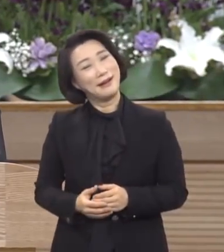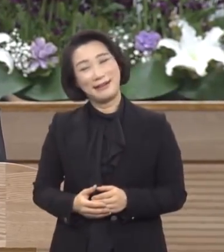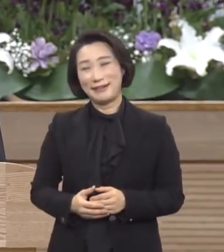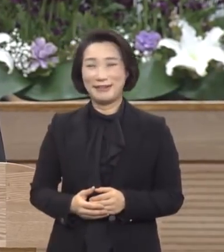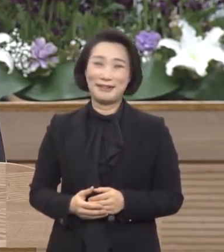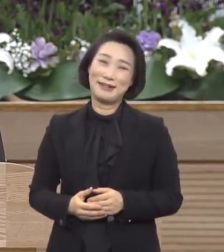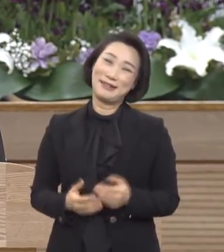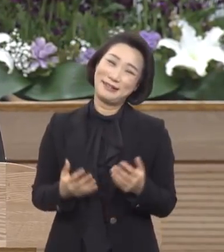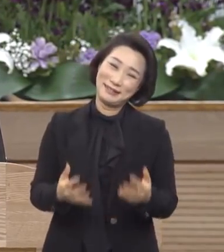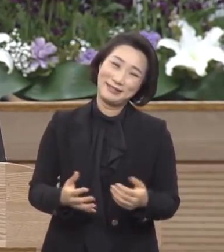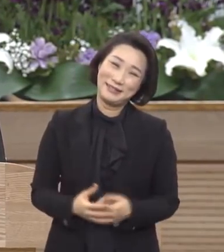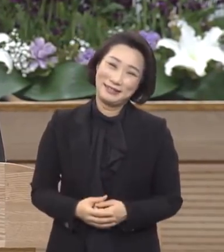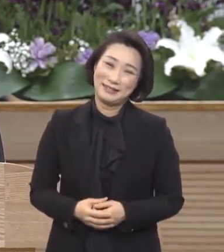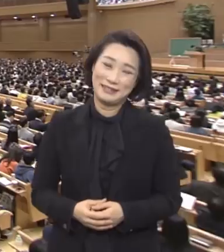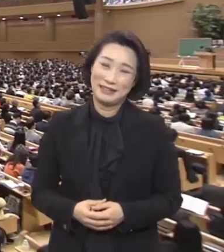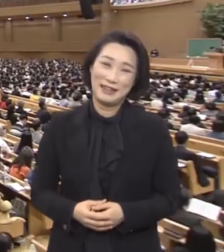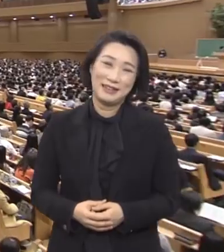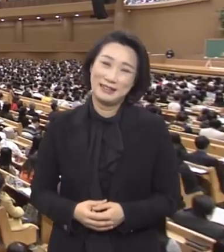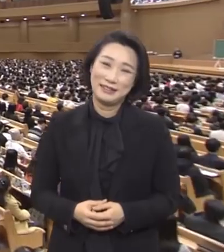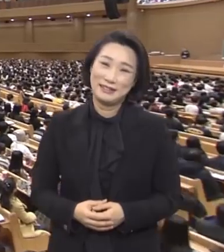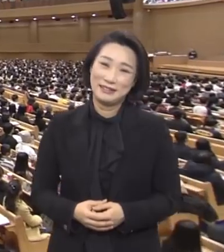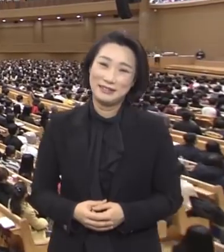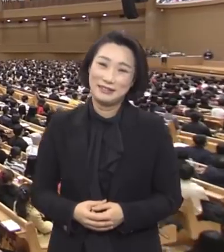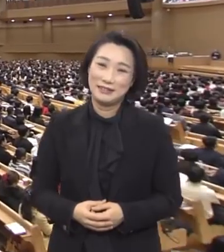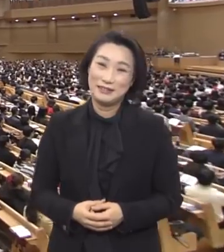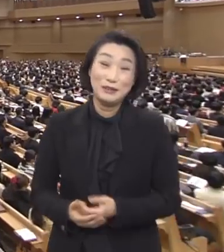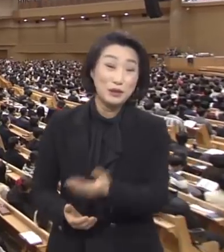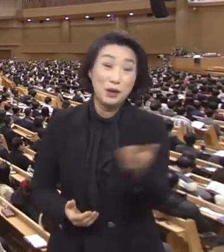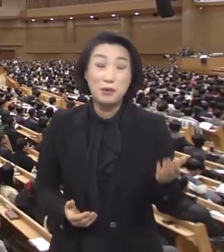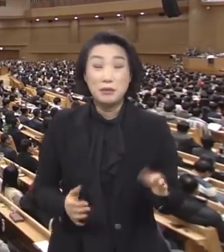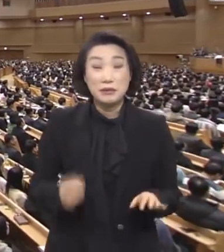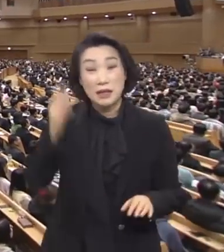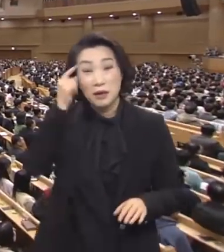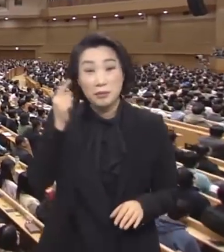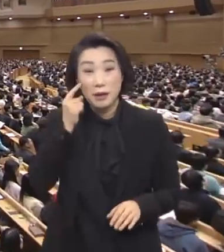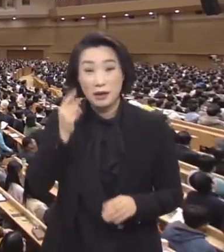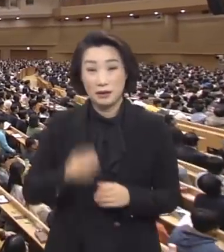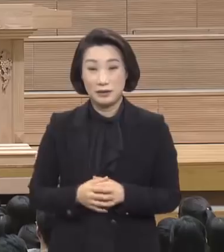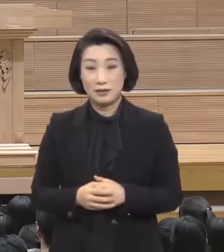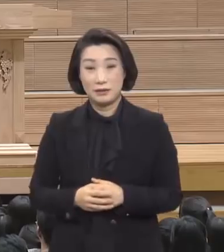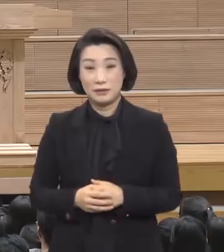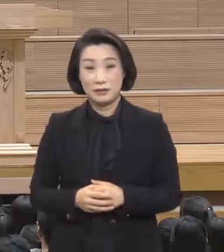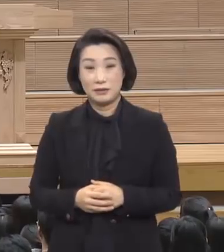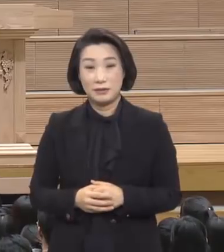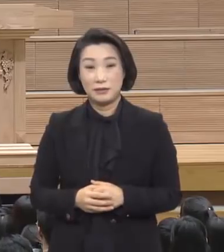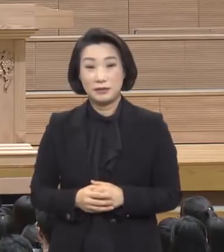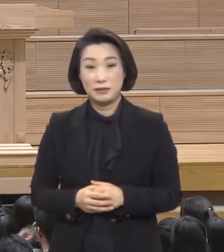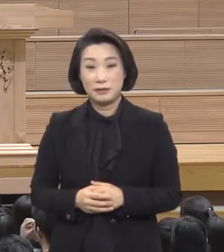이런 일이 어디 있느냐 그 말이요. 응? 여러분 잘 봐. 응?